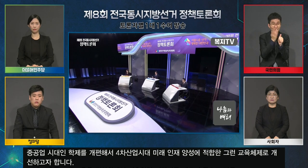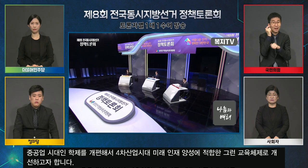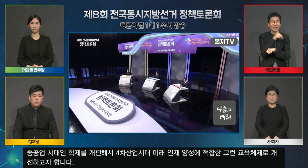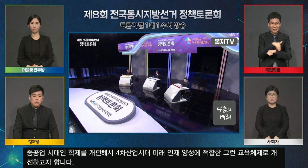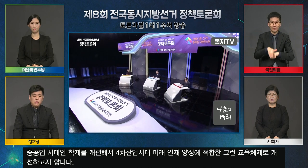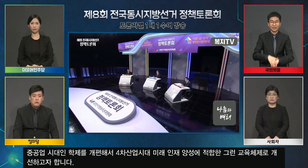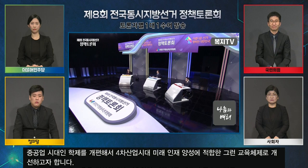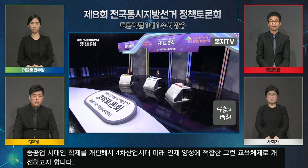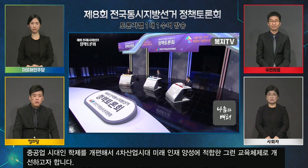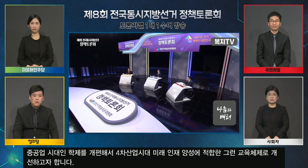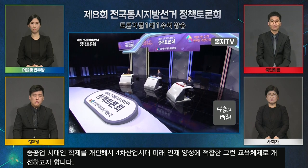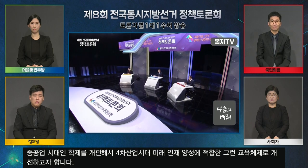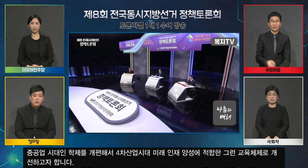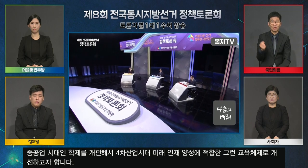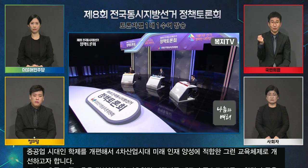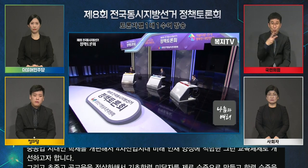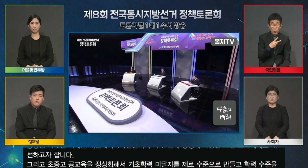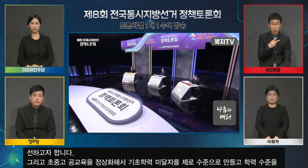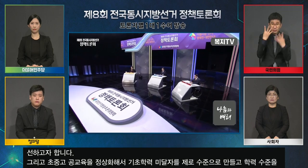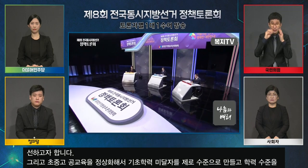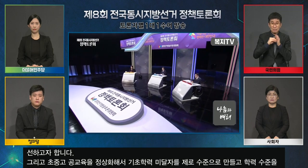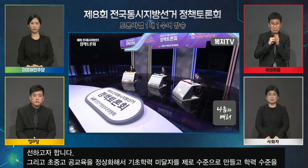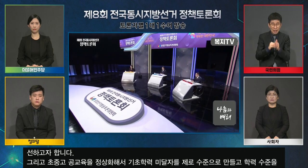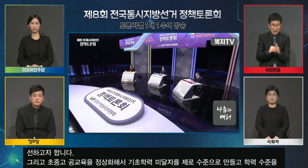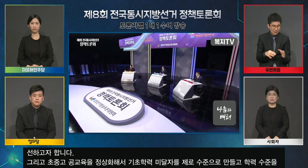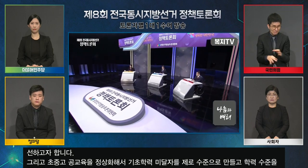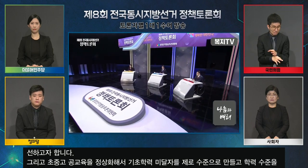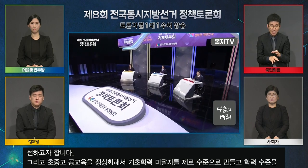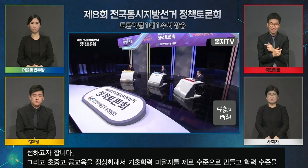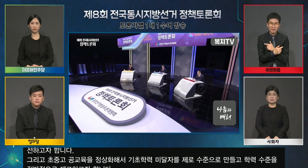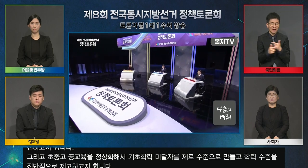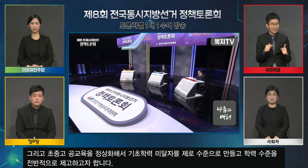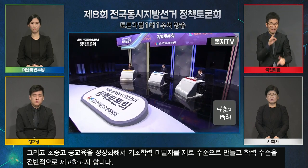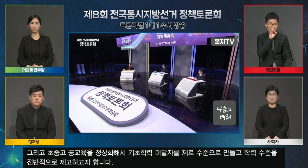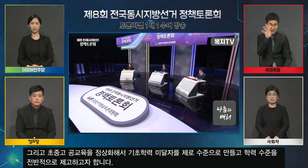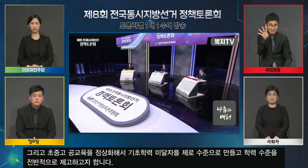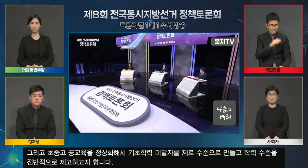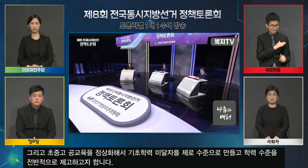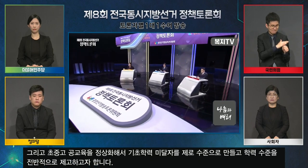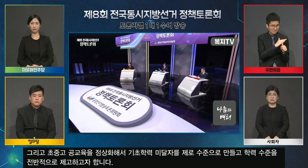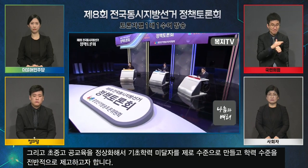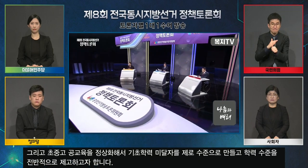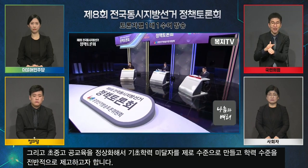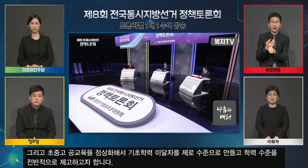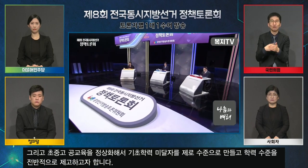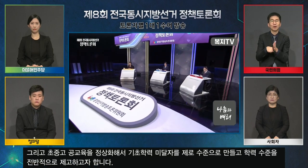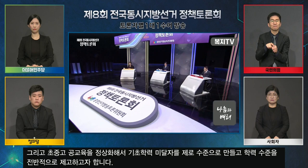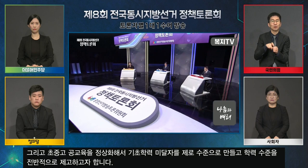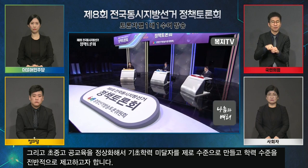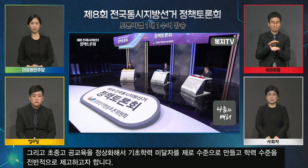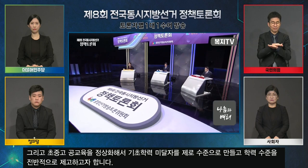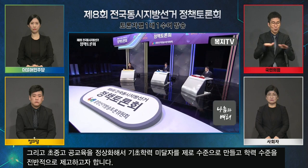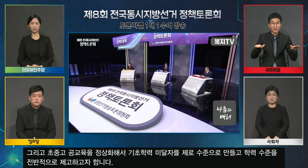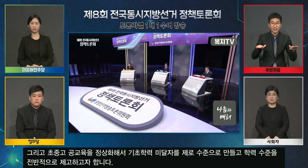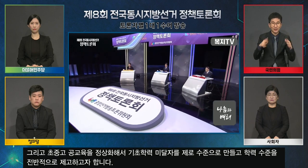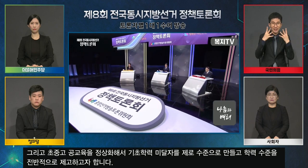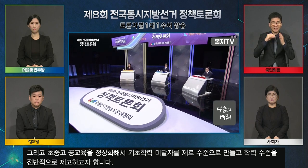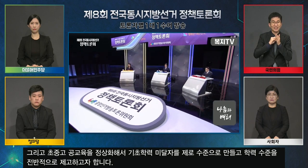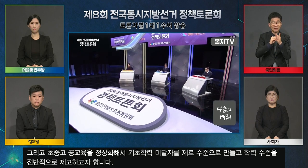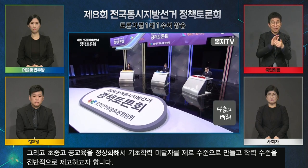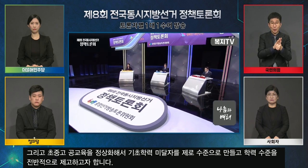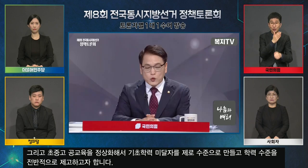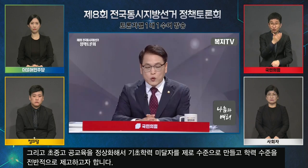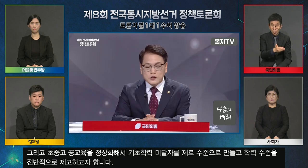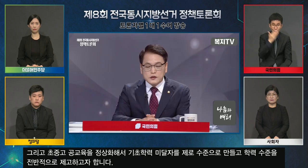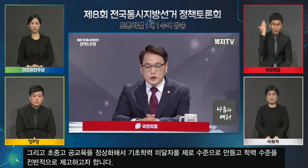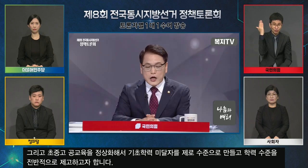합니다. 또 입시비리 암행어사제 또 원스트레이크 아웃제로 공정입시를 실현하고 대입제도 투명성